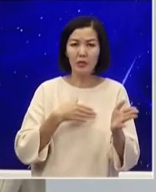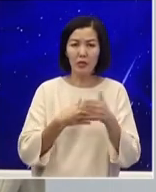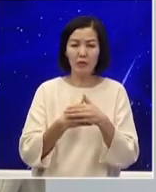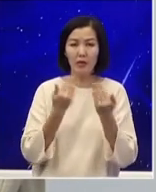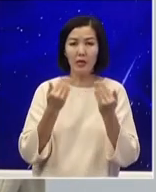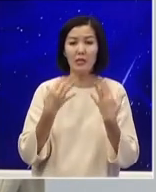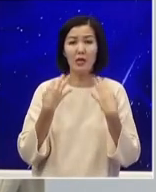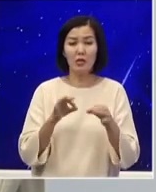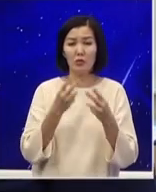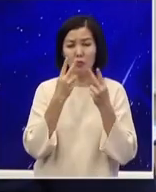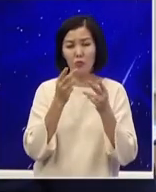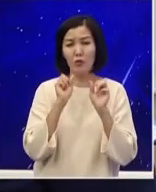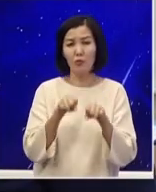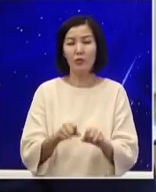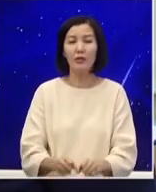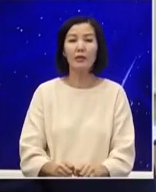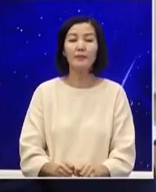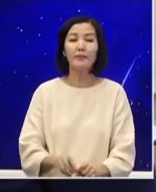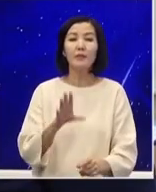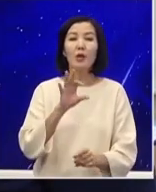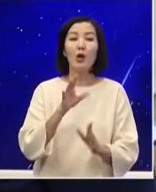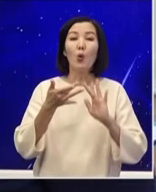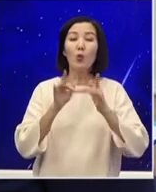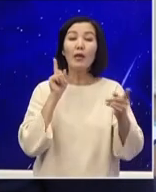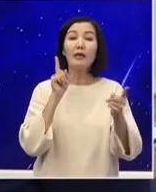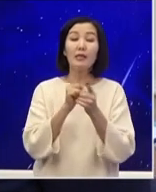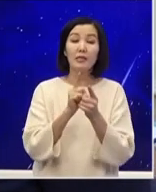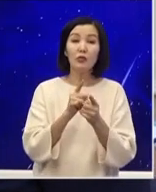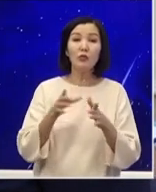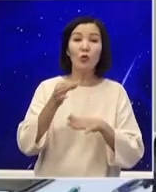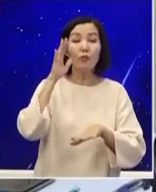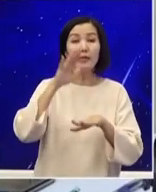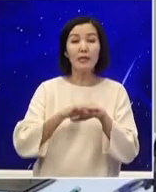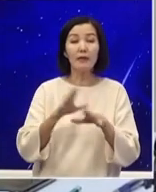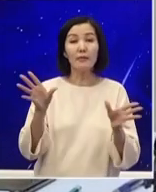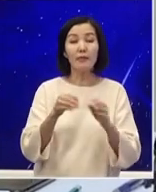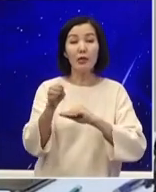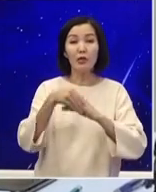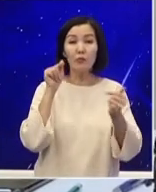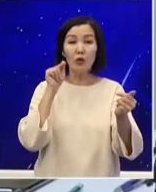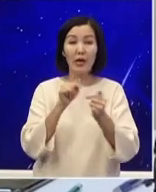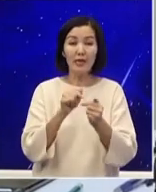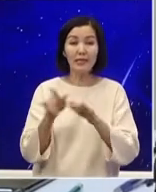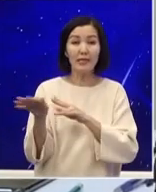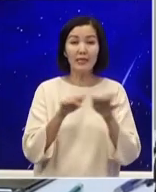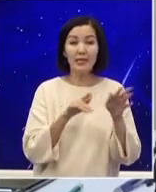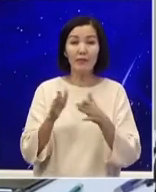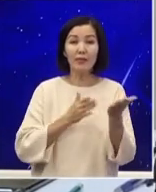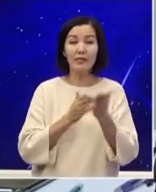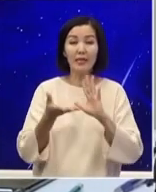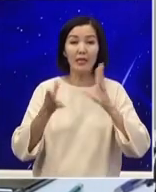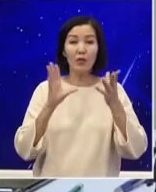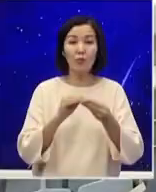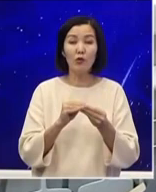кадр бәрлігі ашық. Сонымен қатар онлайн жүздесуде Амандық Баталов өңірдегі сыбайлас жемқорлыққа қарсы іс-қимыл саясаты бойынша